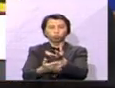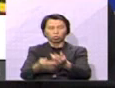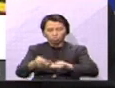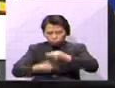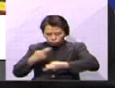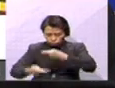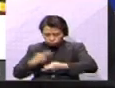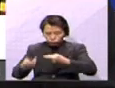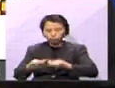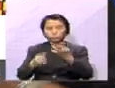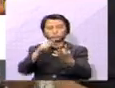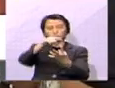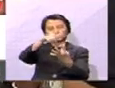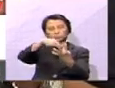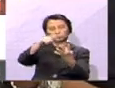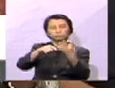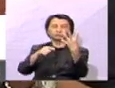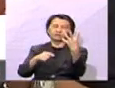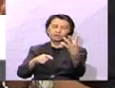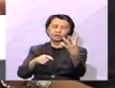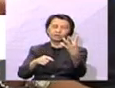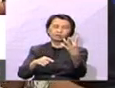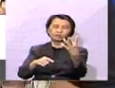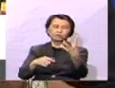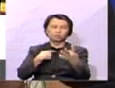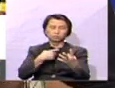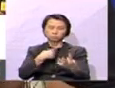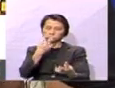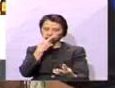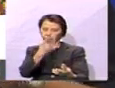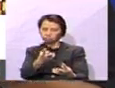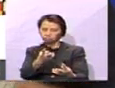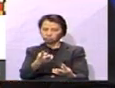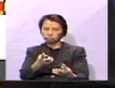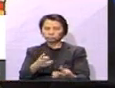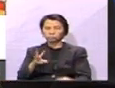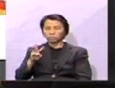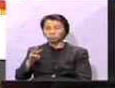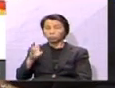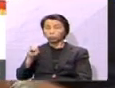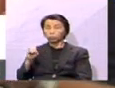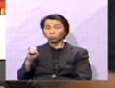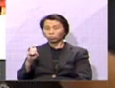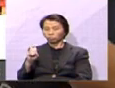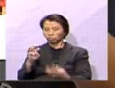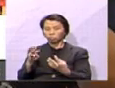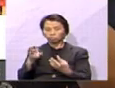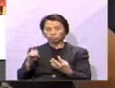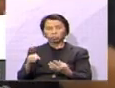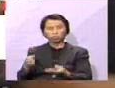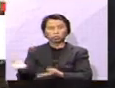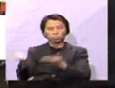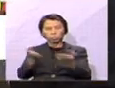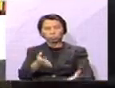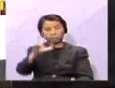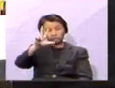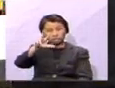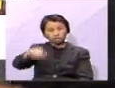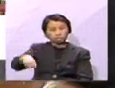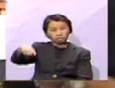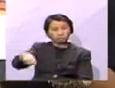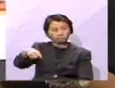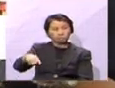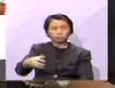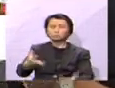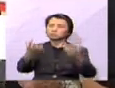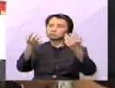proses jadi kita dapati bahawa mo nya dia bawa dalam tiga beg ini yang